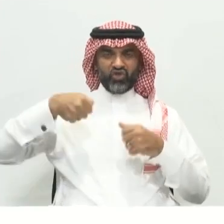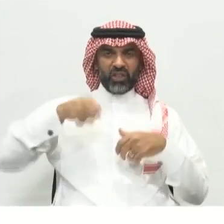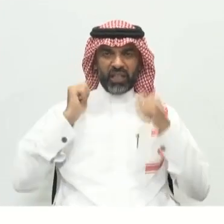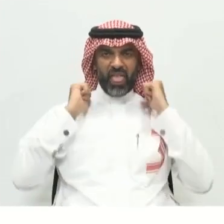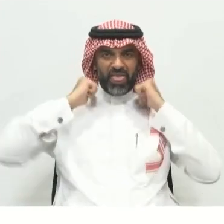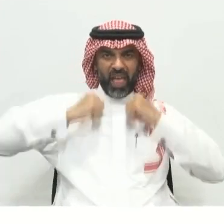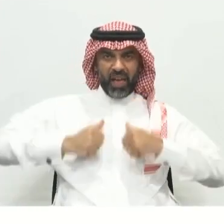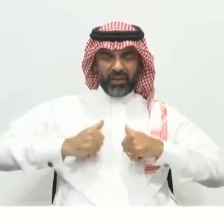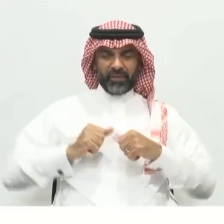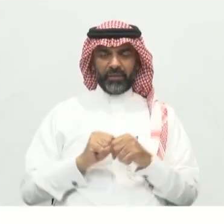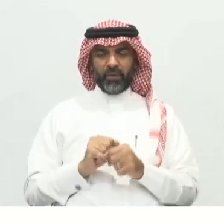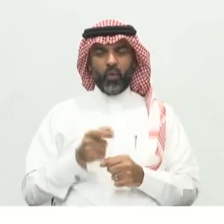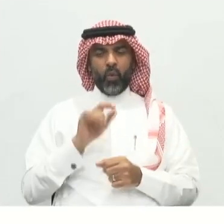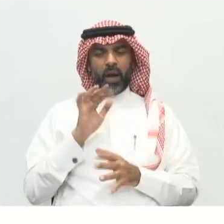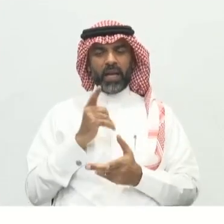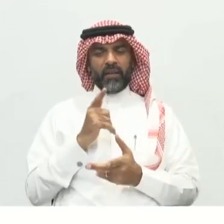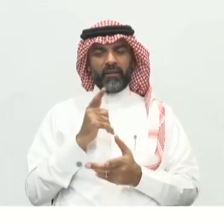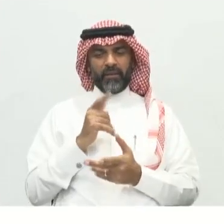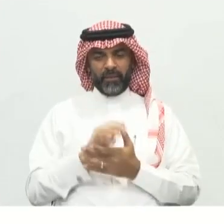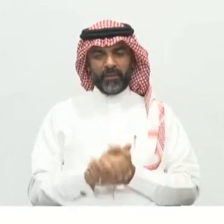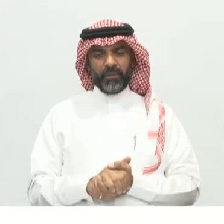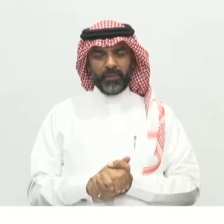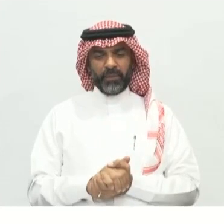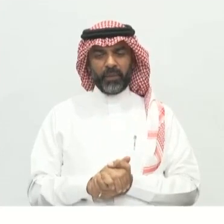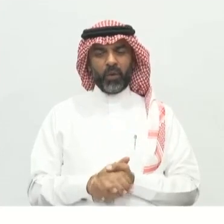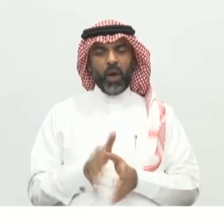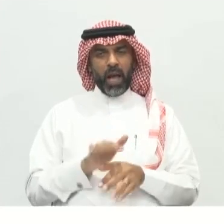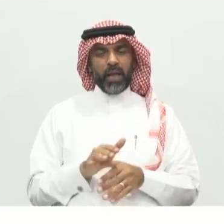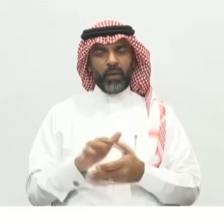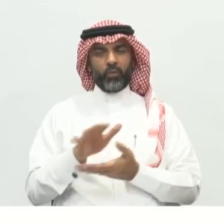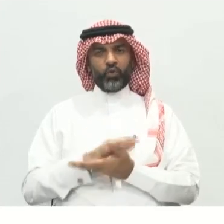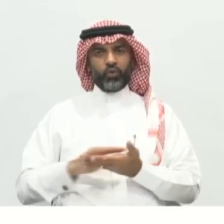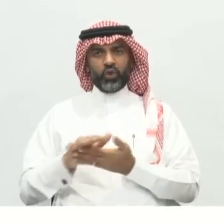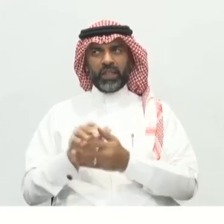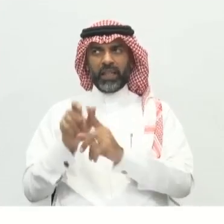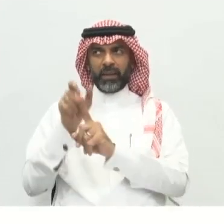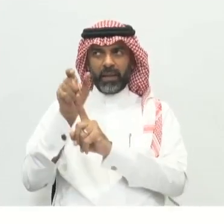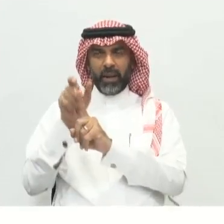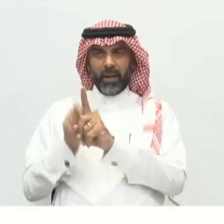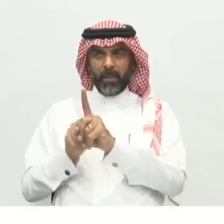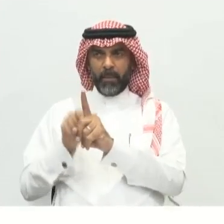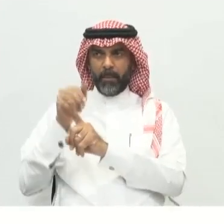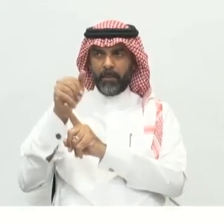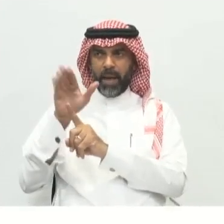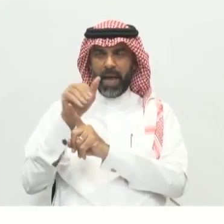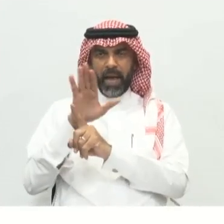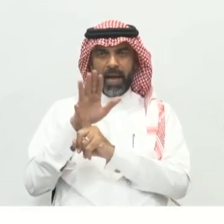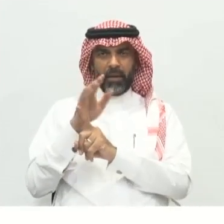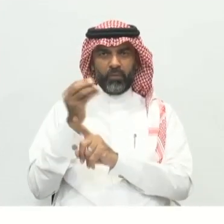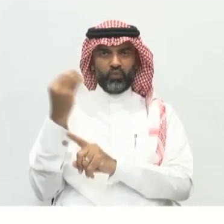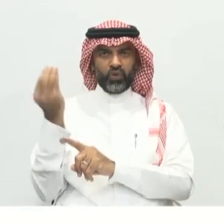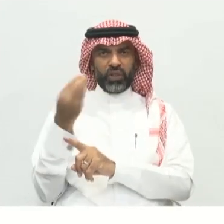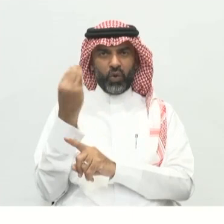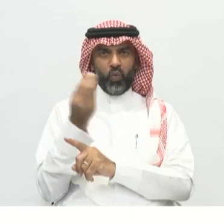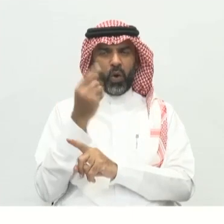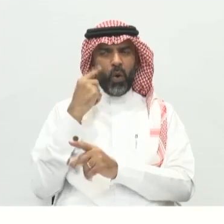ومعرفه كيفيه حلها باستخدام القوى المفرطه كذلك قمنا بمعرفه مشكله البائع المتجول وقمنا بحل